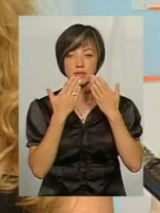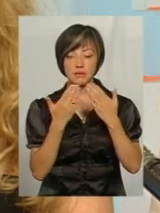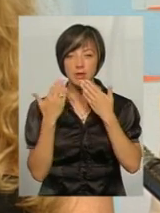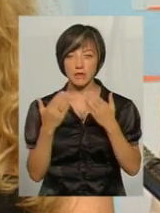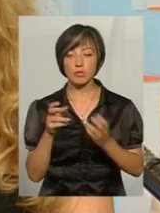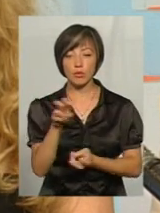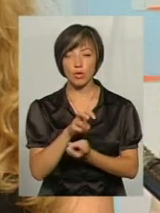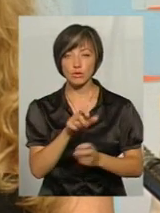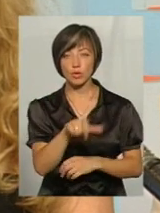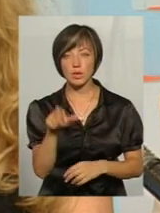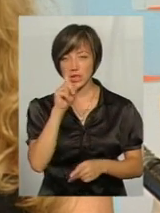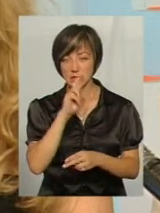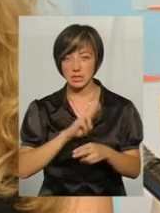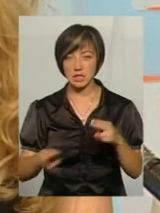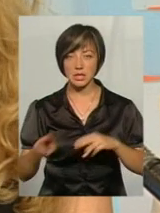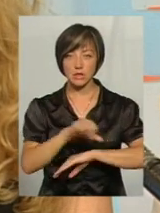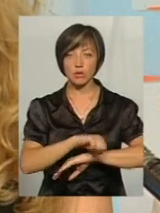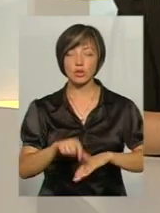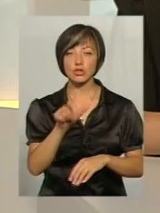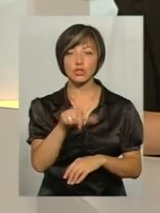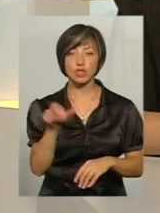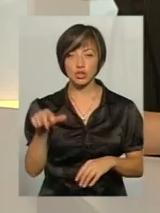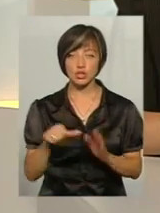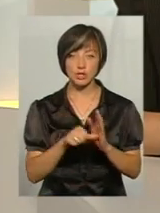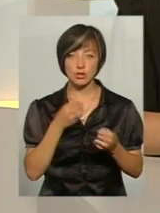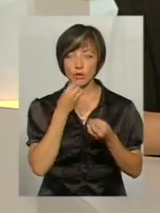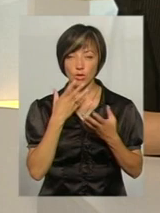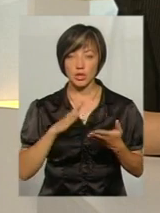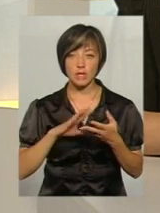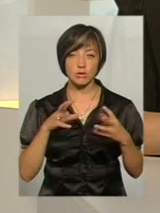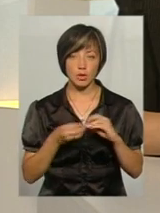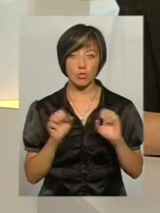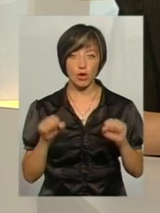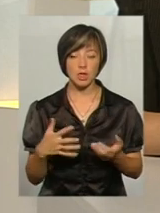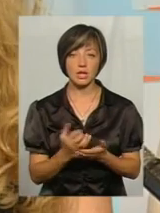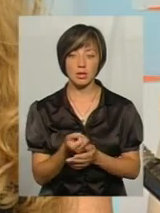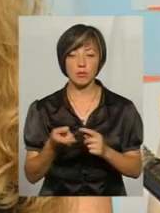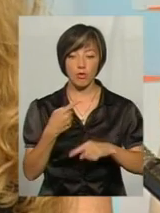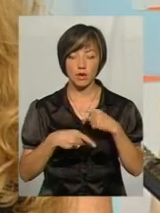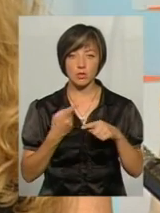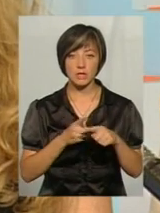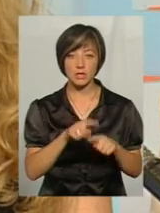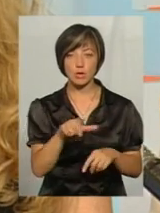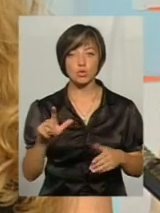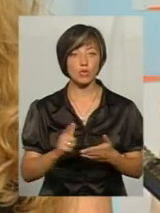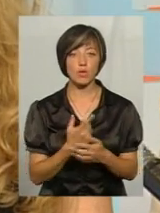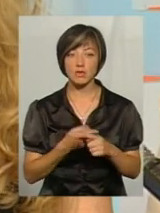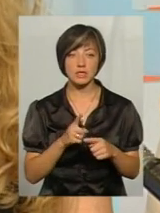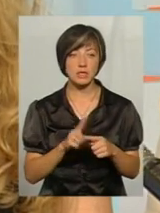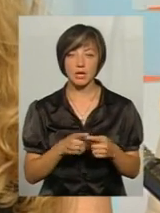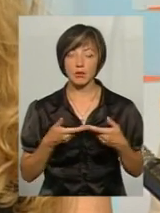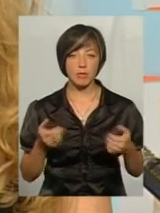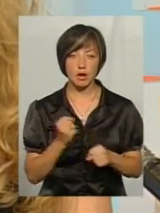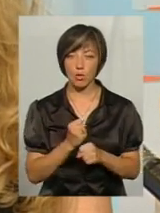які зникли за кордоном. Ну, 6 всього було позитивних результатів, що ми змогли знайти і повернути цих людей. Знову ж таки, це не ми робимо.